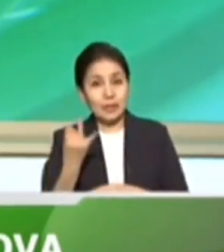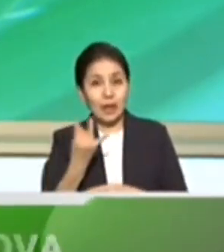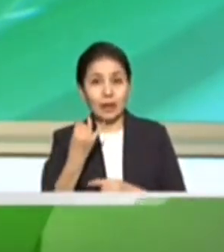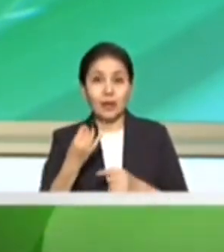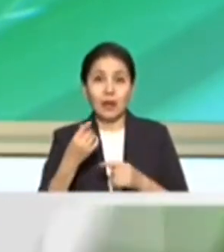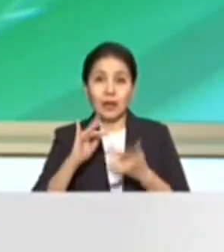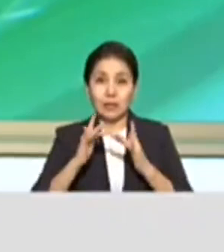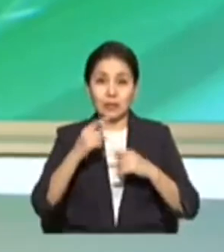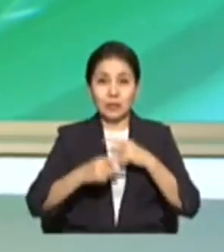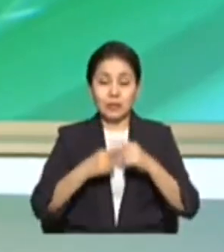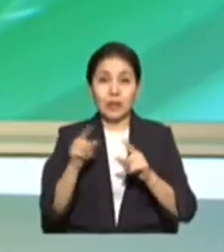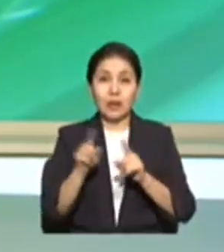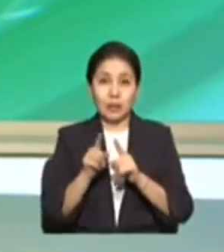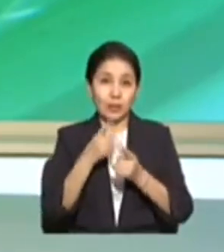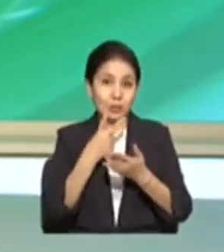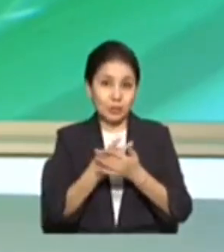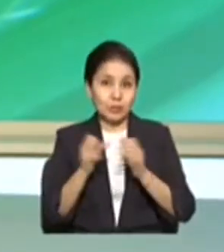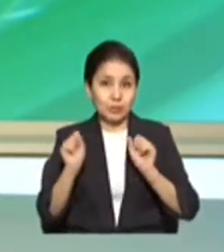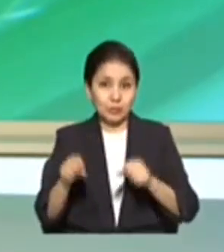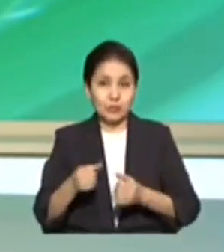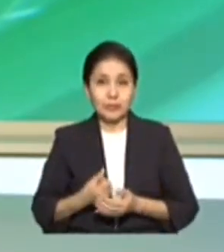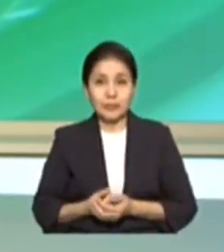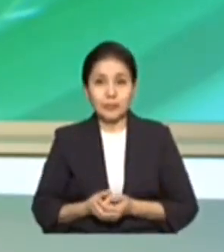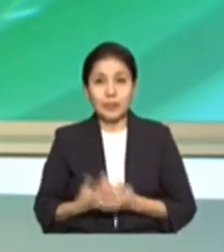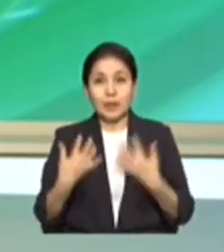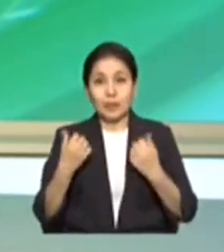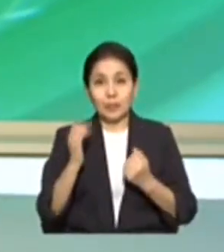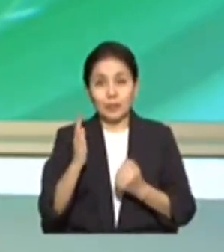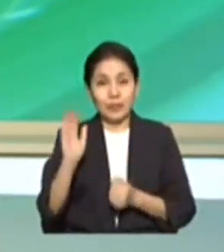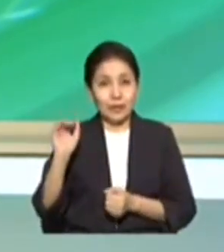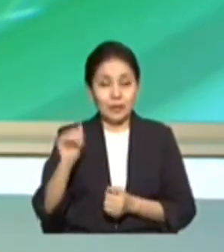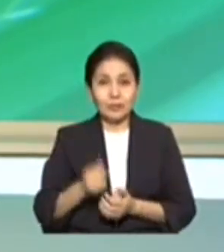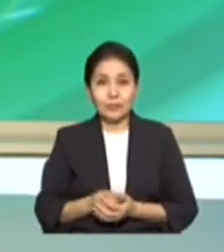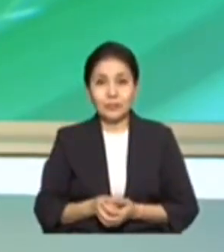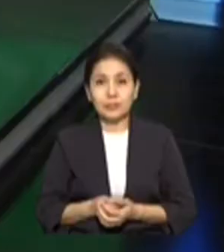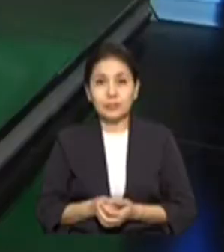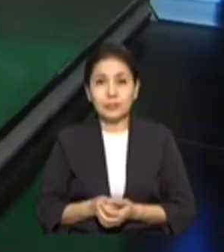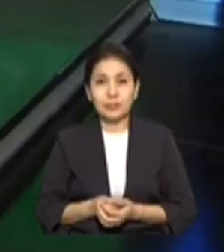xabarlarni ijtimoiy tarmoqlardagi sahifalarimizda ham kuzatib borishingiz mumkin. Omon bo'ling. Xayr.